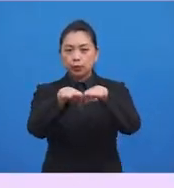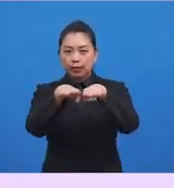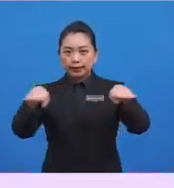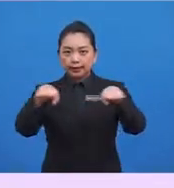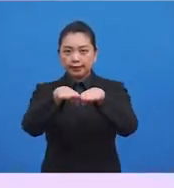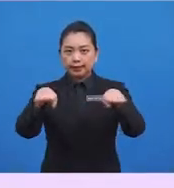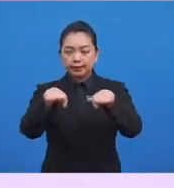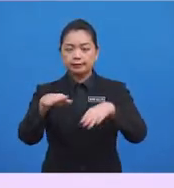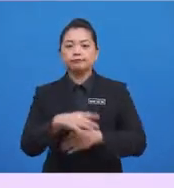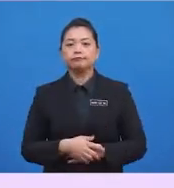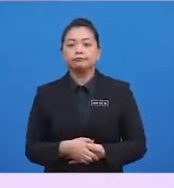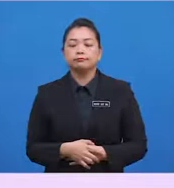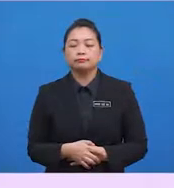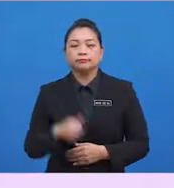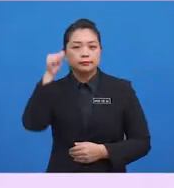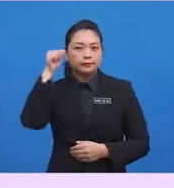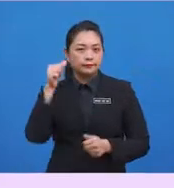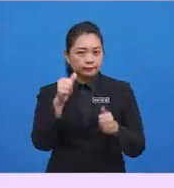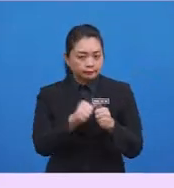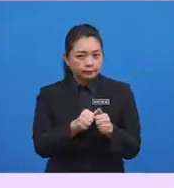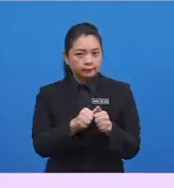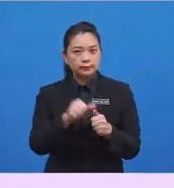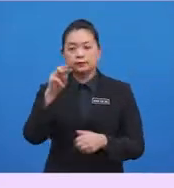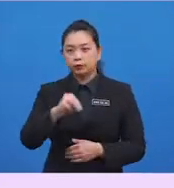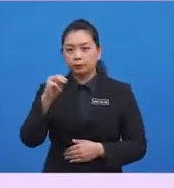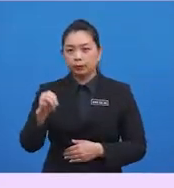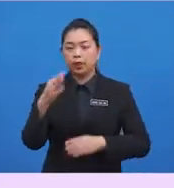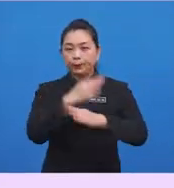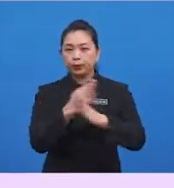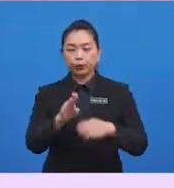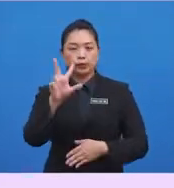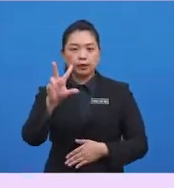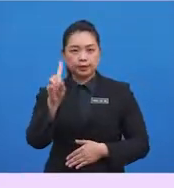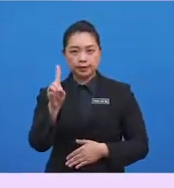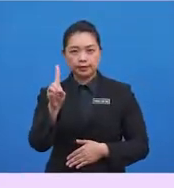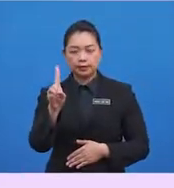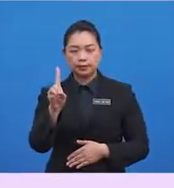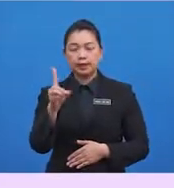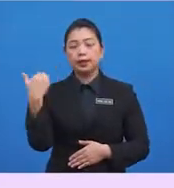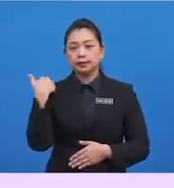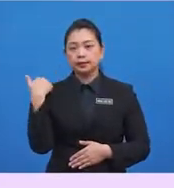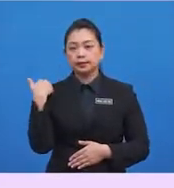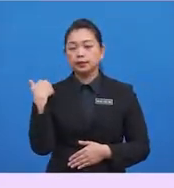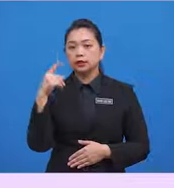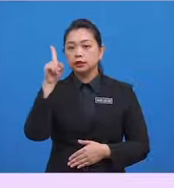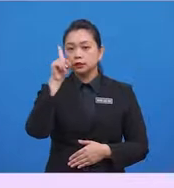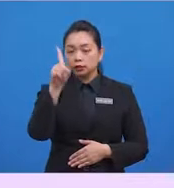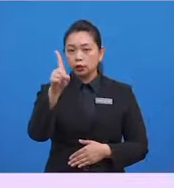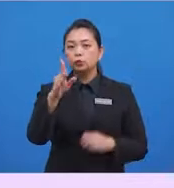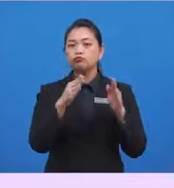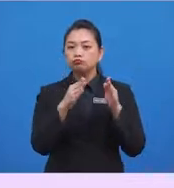rata. Ingat ya murid-murid semua, bentuk 3 dimensi ini mempunyai 1